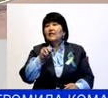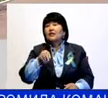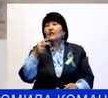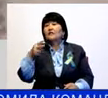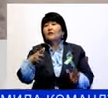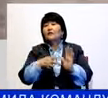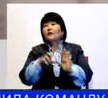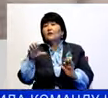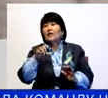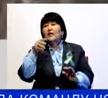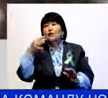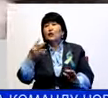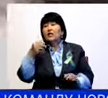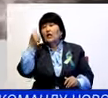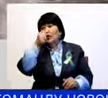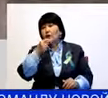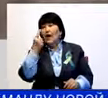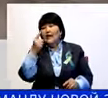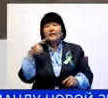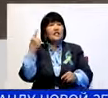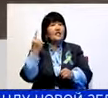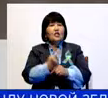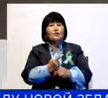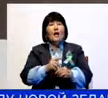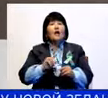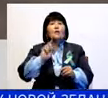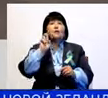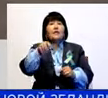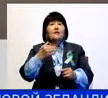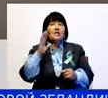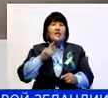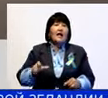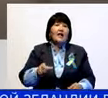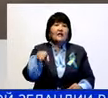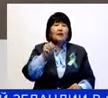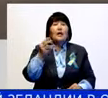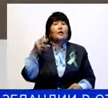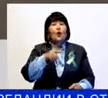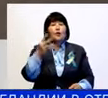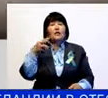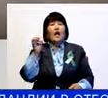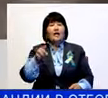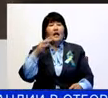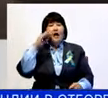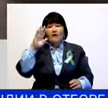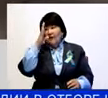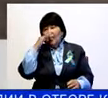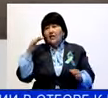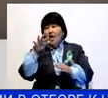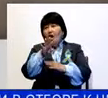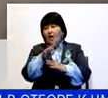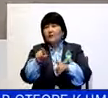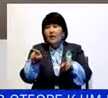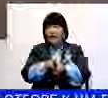28 сентября 43 года одним из первых переправился через Днепр и до 3 октября под вражеским обстрелом